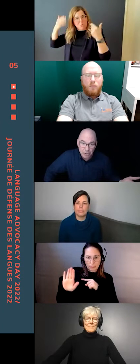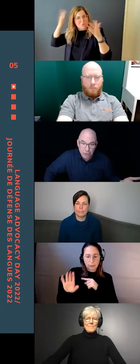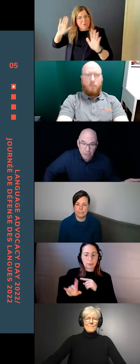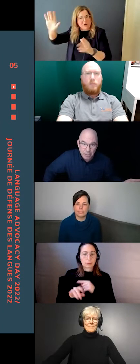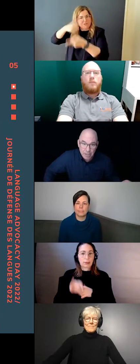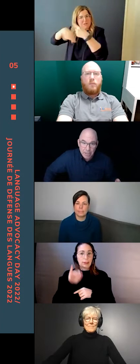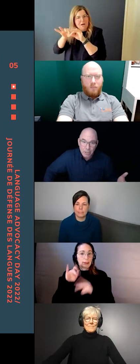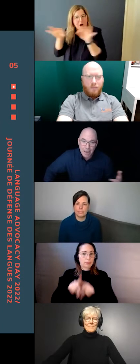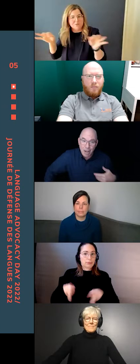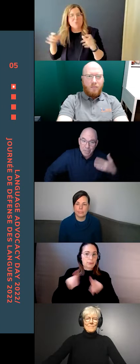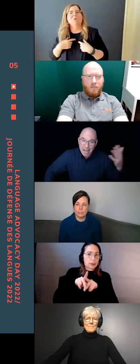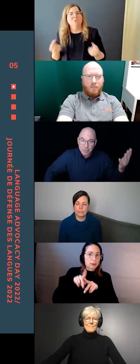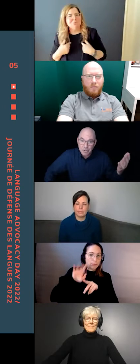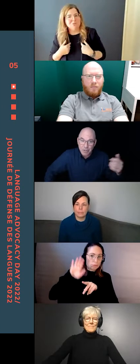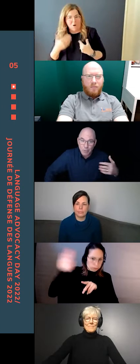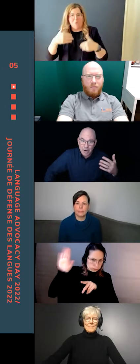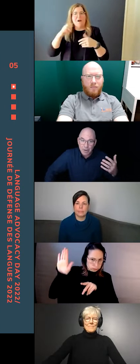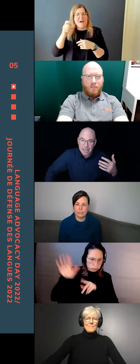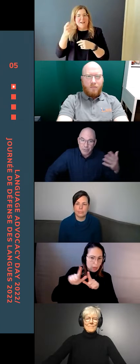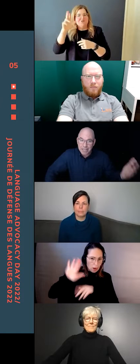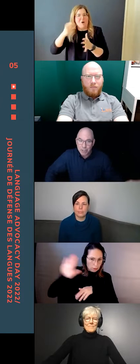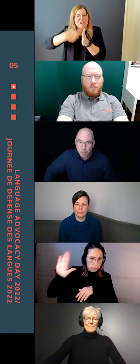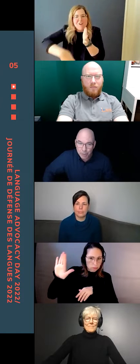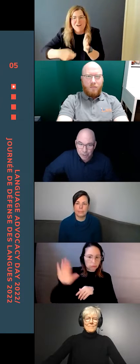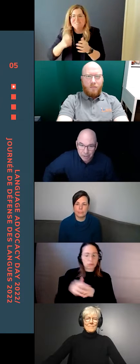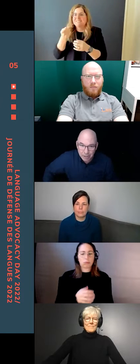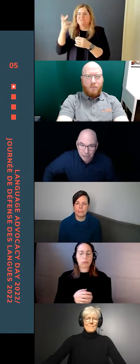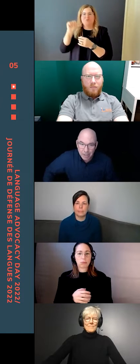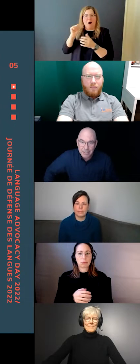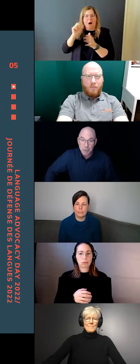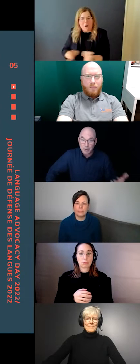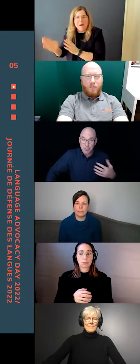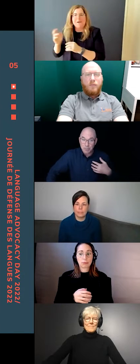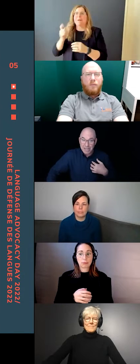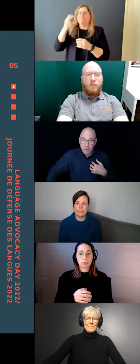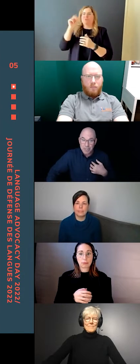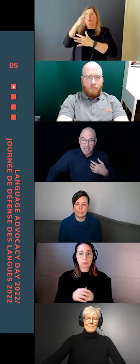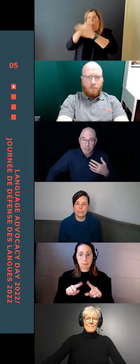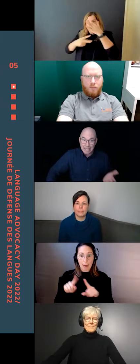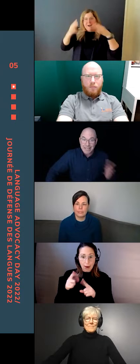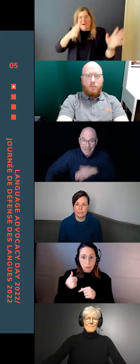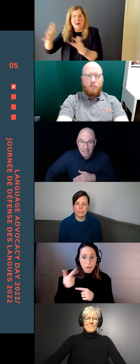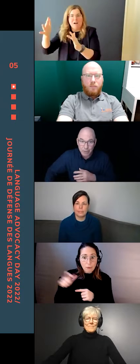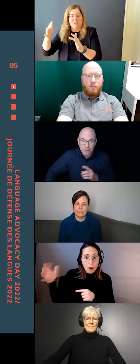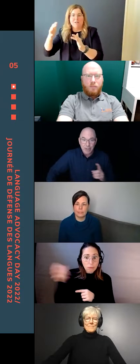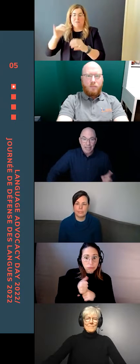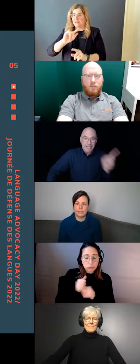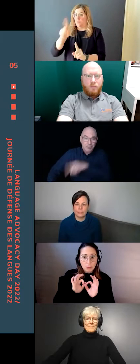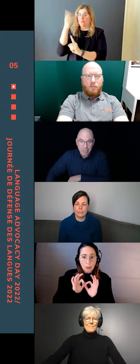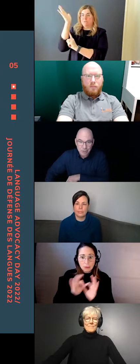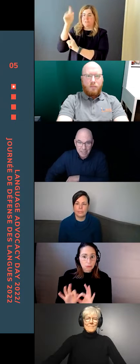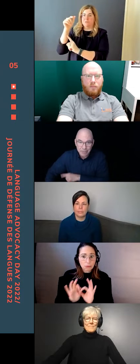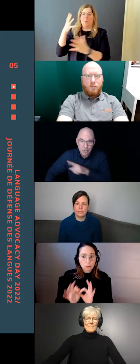signes différente, même si ces pays utilisent leur propre langue, maintenant, il faut que j'aie